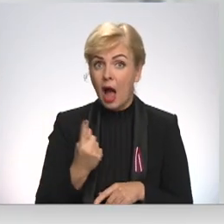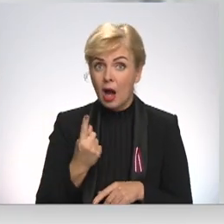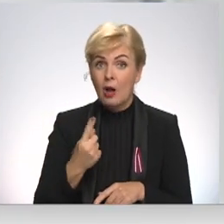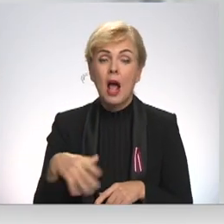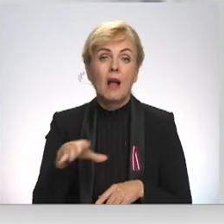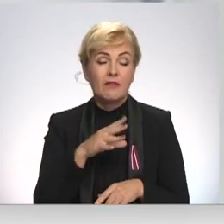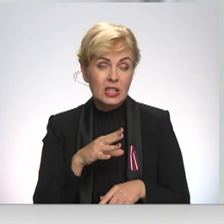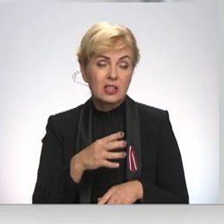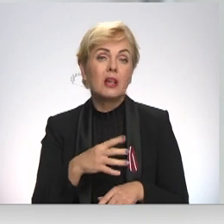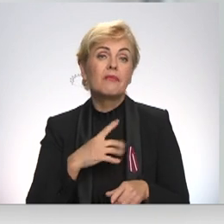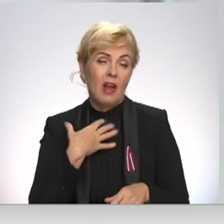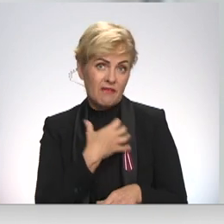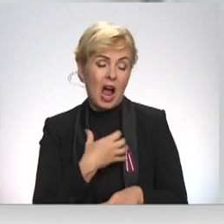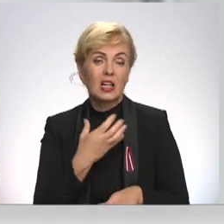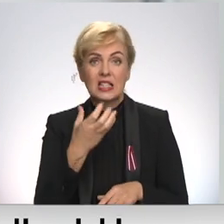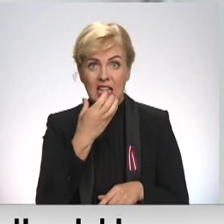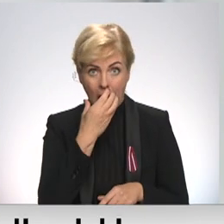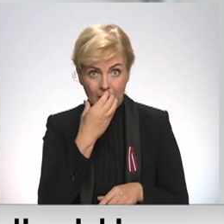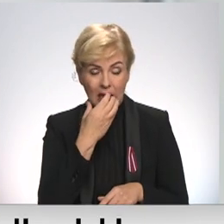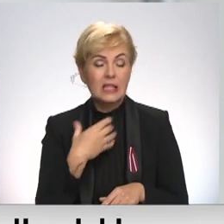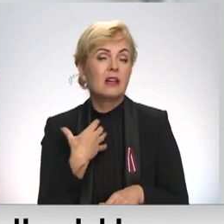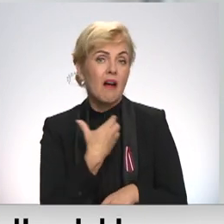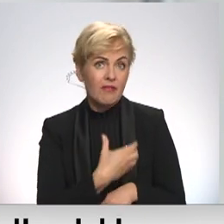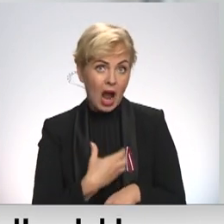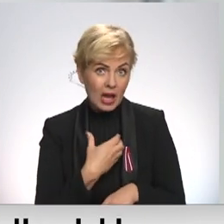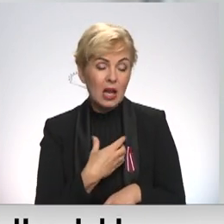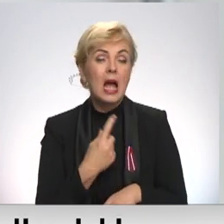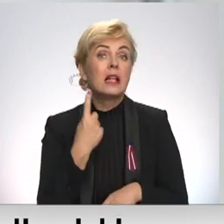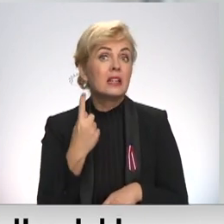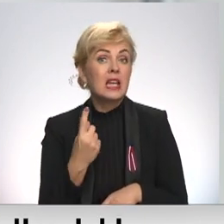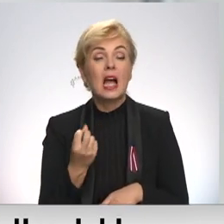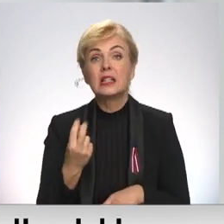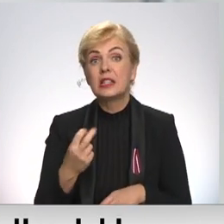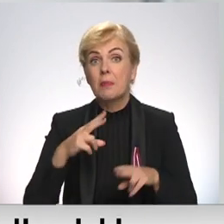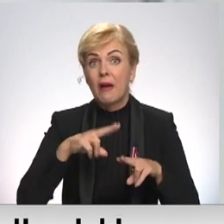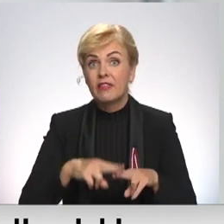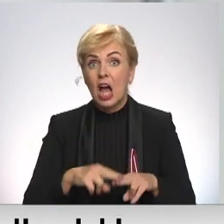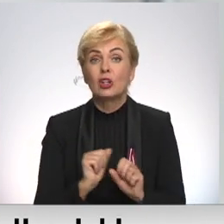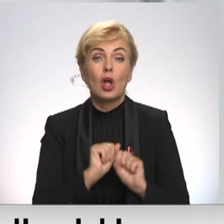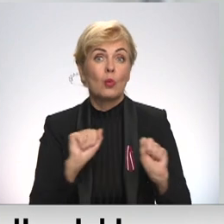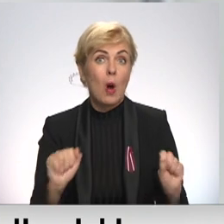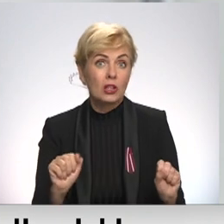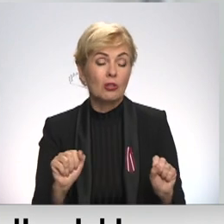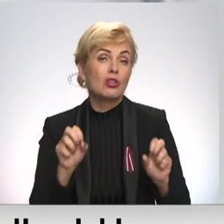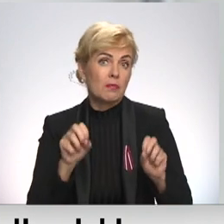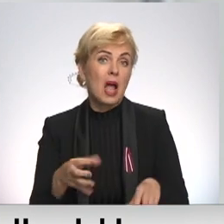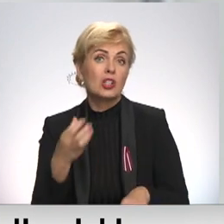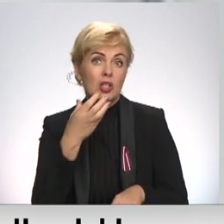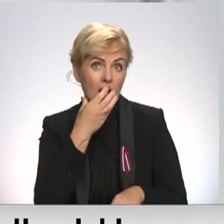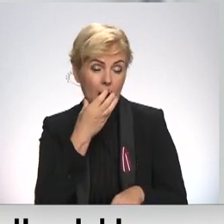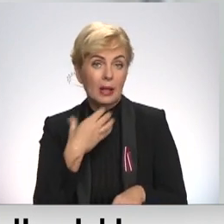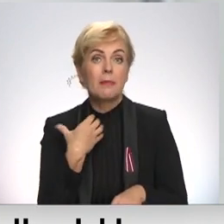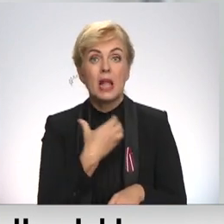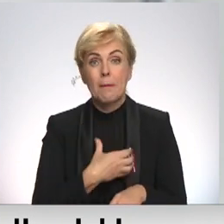skābekļa atkarīgi un viņiem vienalga ir vajadzīgs skābeklis. Un mums ir tikai 13 vietas nodrošinātas ar skābekli,